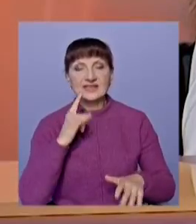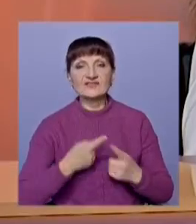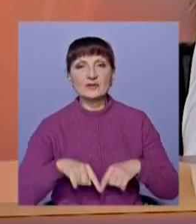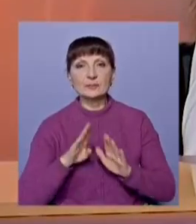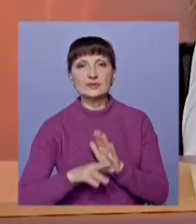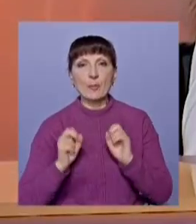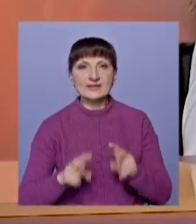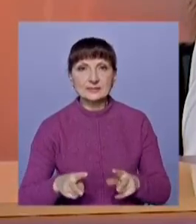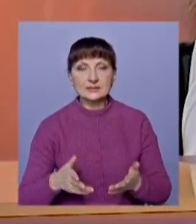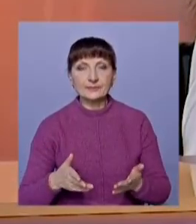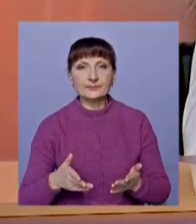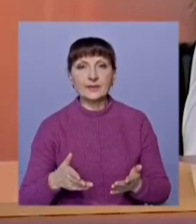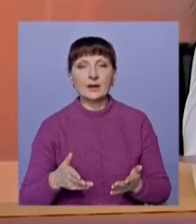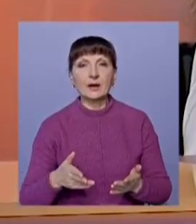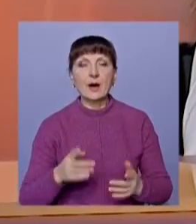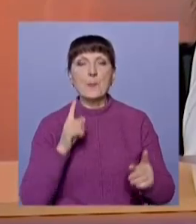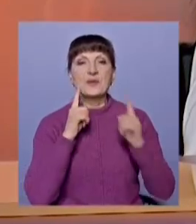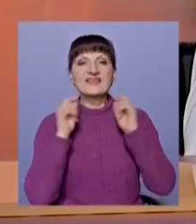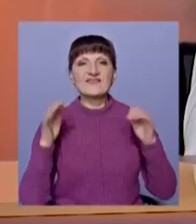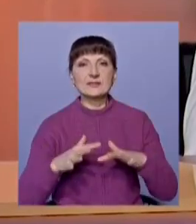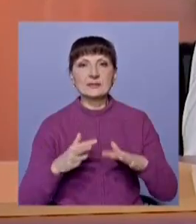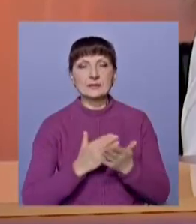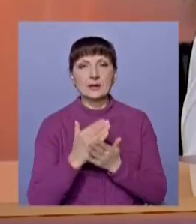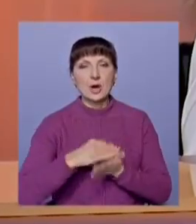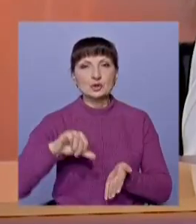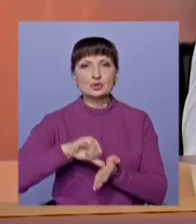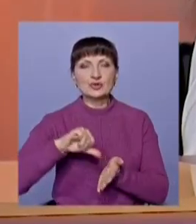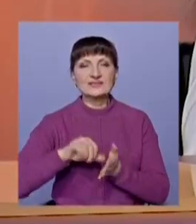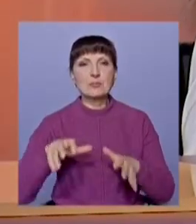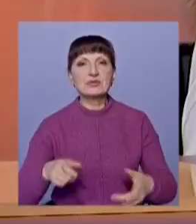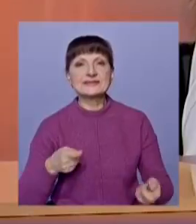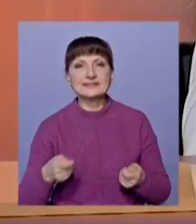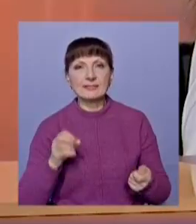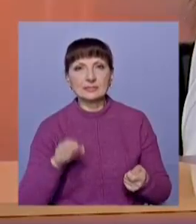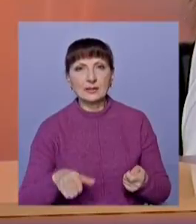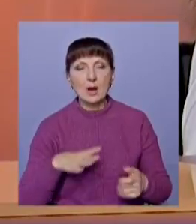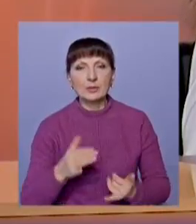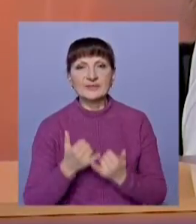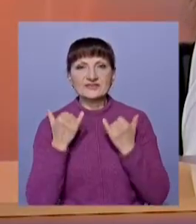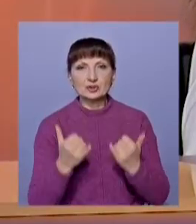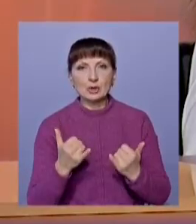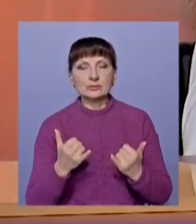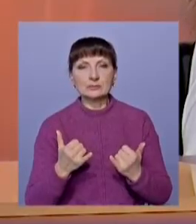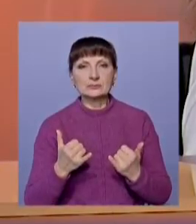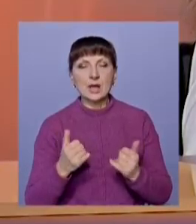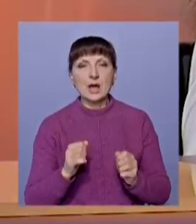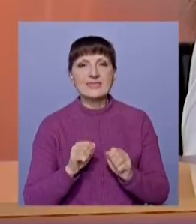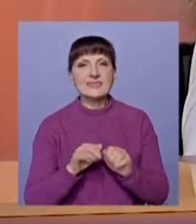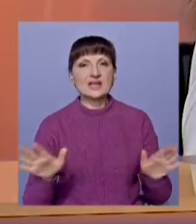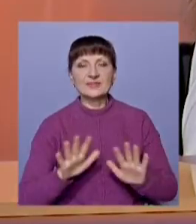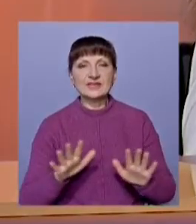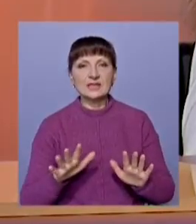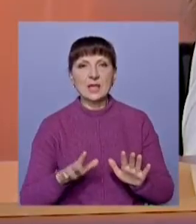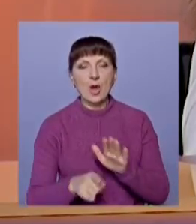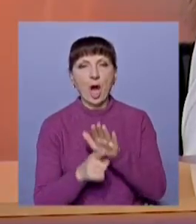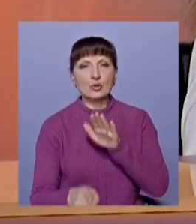стал брифинг на высшем уровне с участием нашего президента, который был посвящен вот распространению оружия